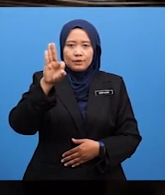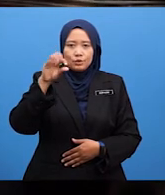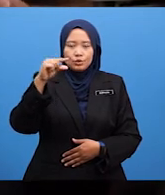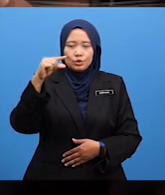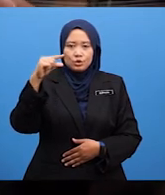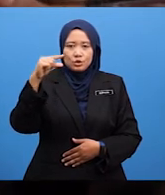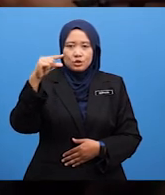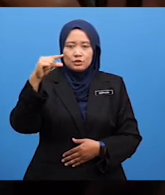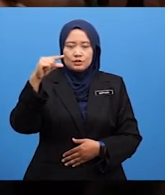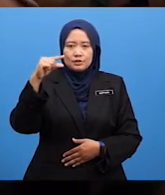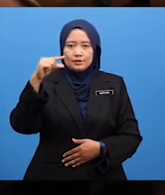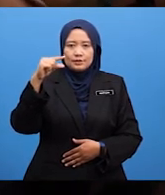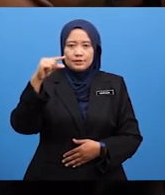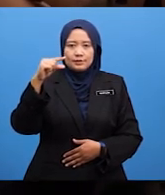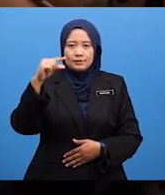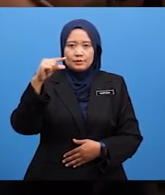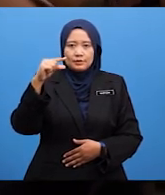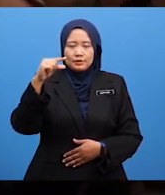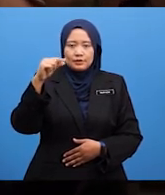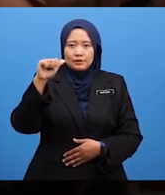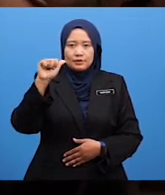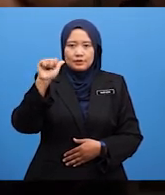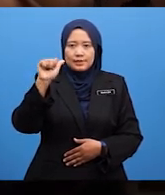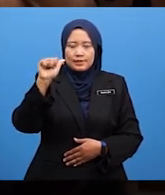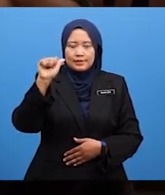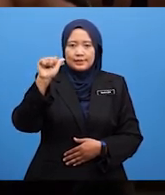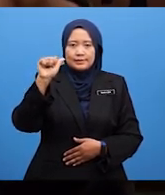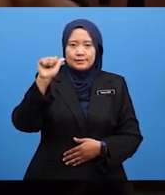seterusnya note G, pergi pula kepada note A,